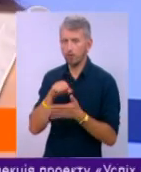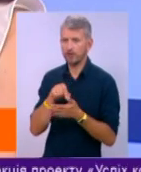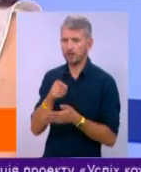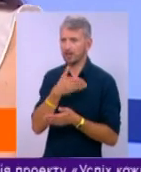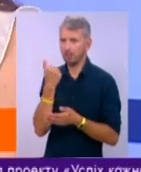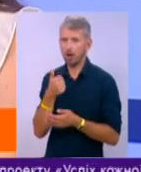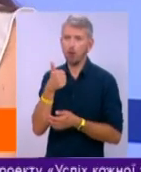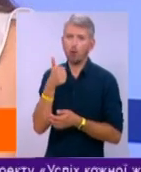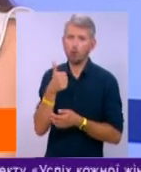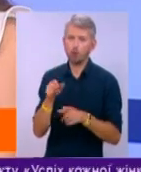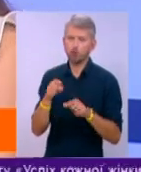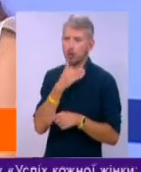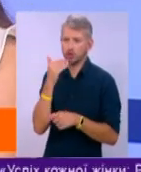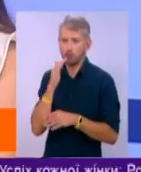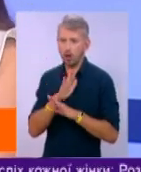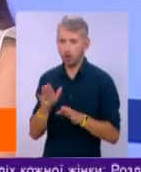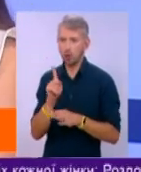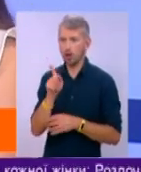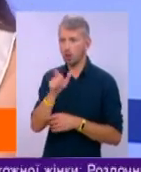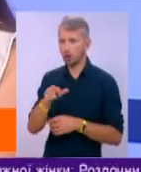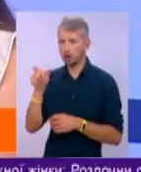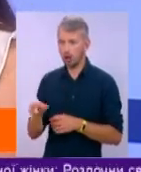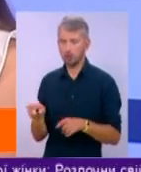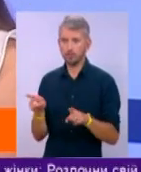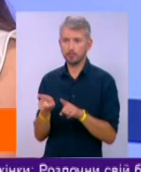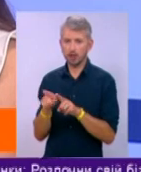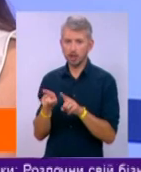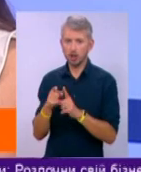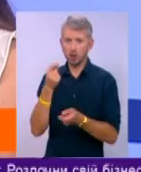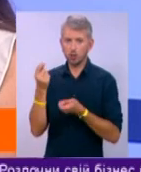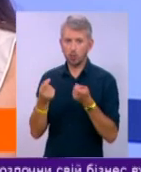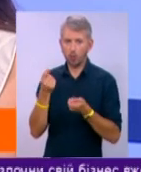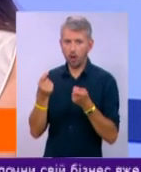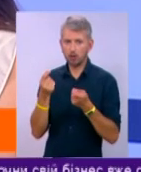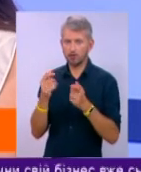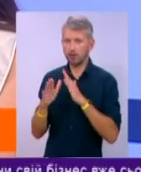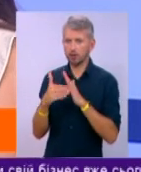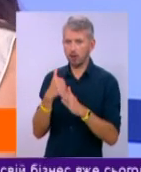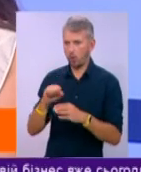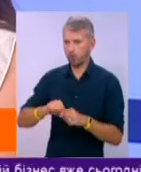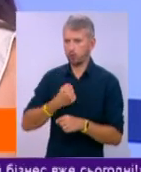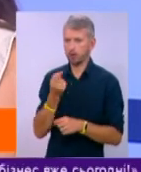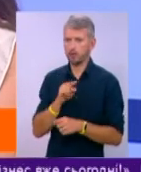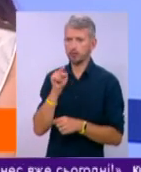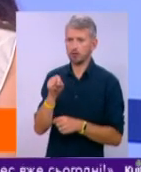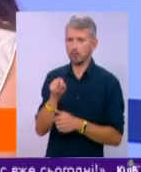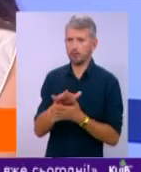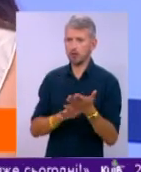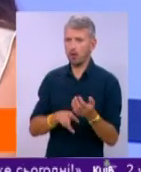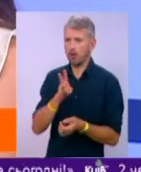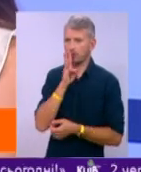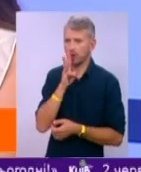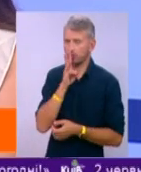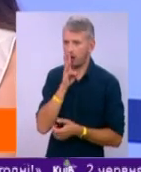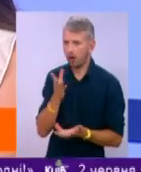немає, хорошого, ну теж небагато, так? Але людей от такий нюанс викликає обурення, те, що там, вибачте, зарплати і,